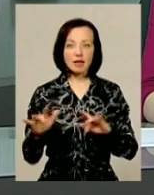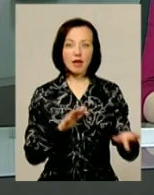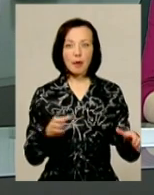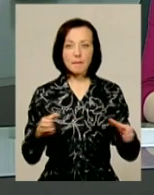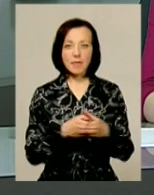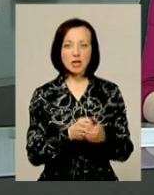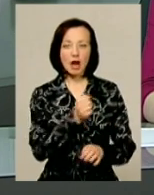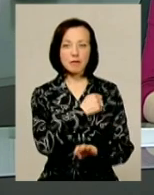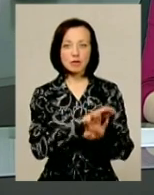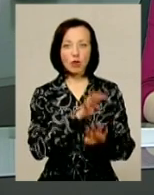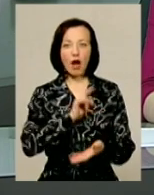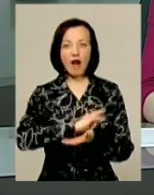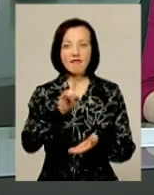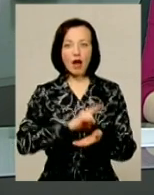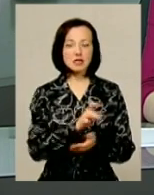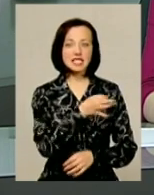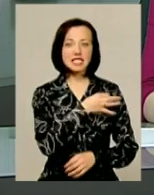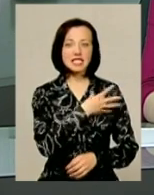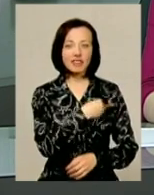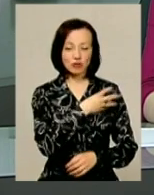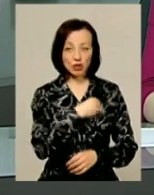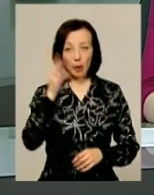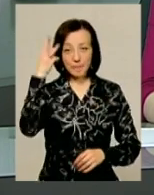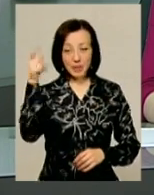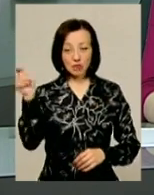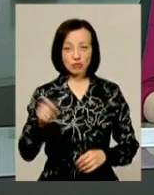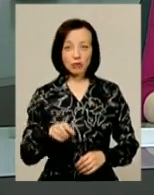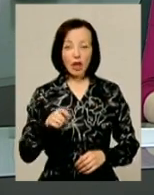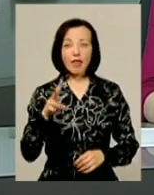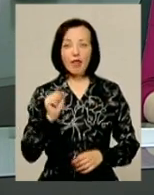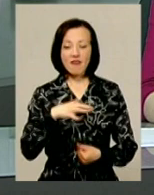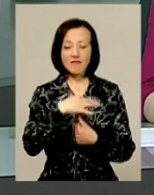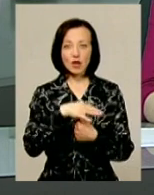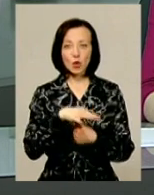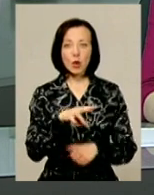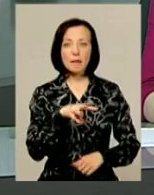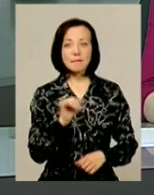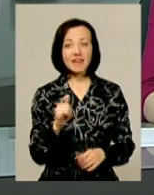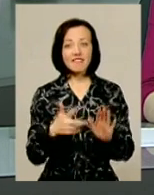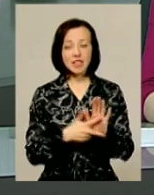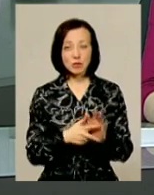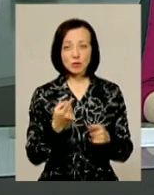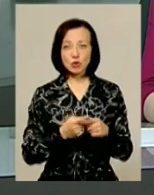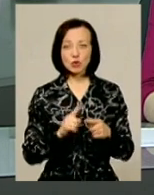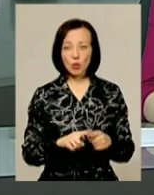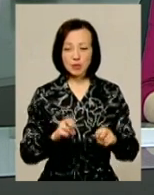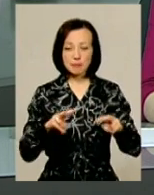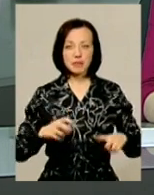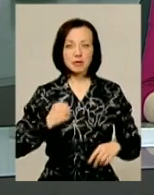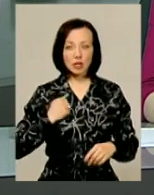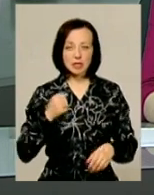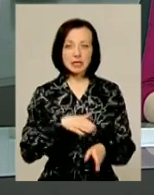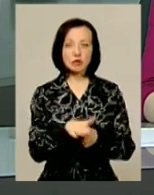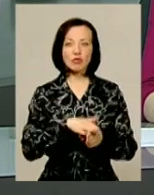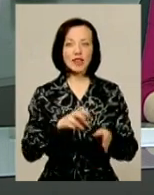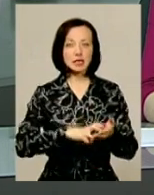бригади армійської авіації з Львівщини. До Хмельниччини вони дісталися на вертольоті Мі-8. Саме з нього спецпризначенці